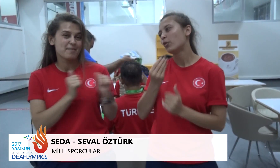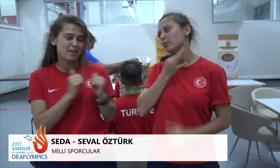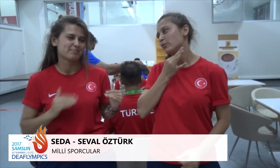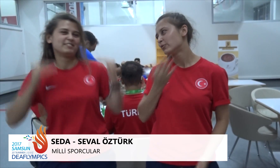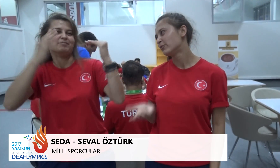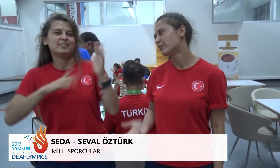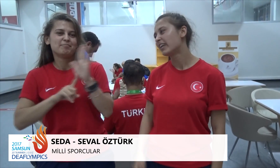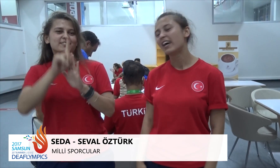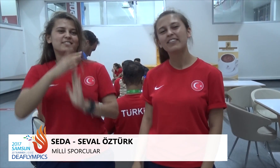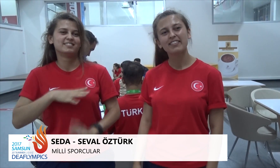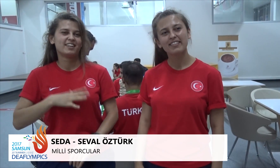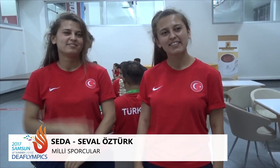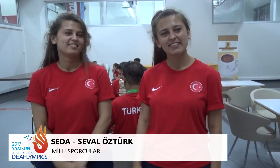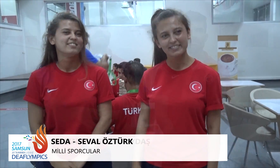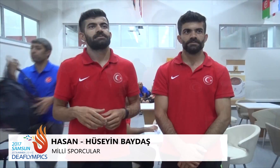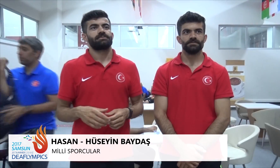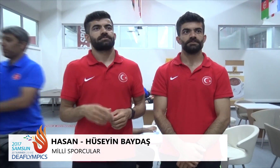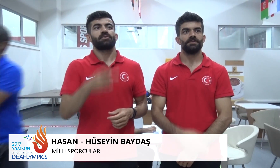Beraber başarılı olmak istiyoruz.